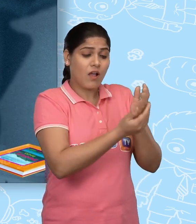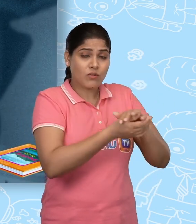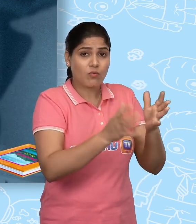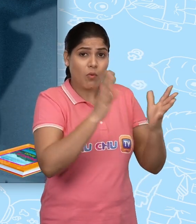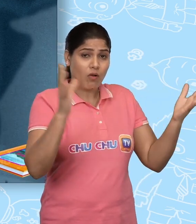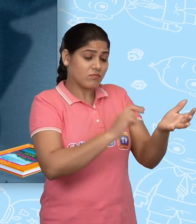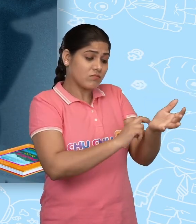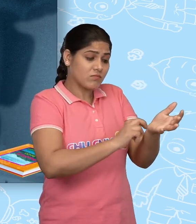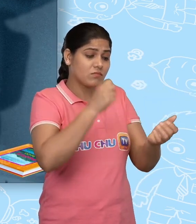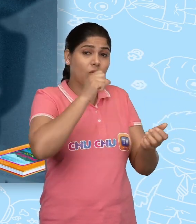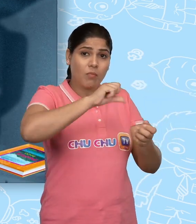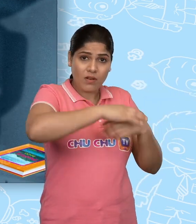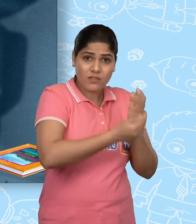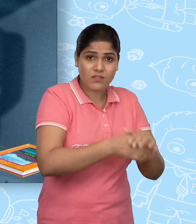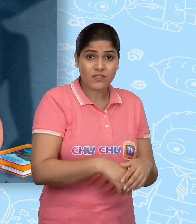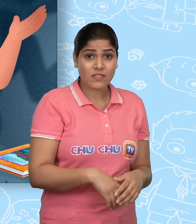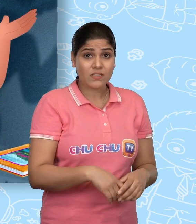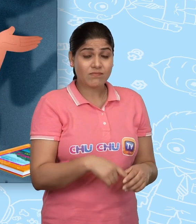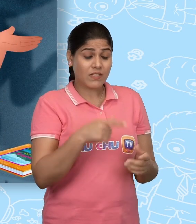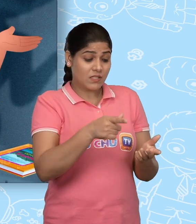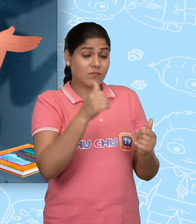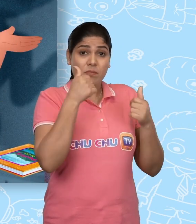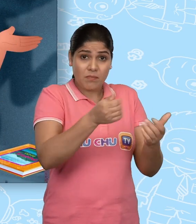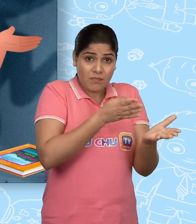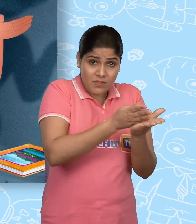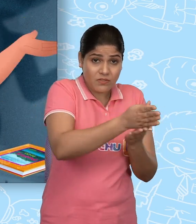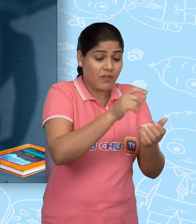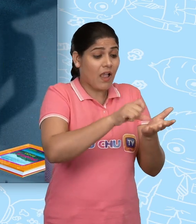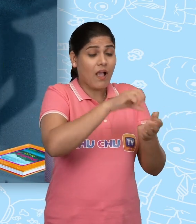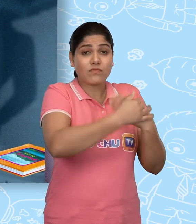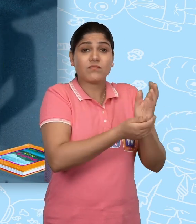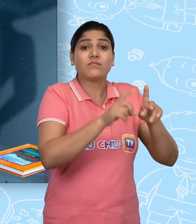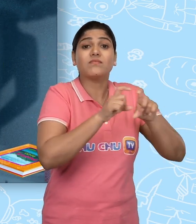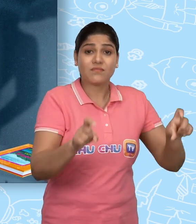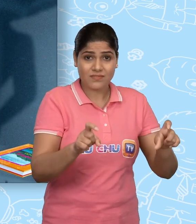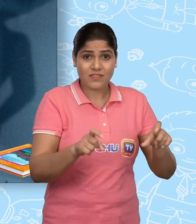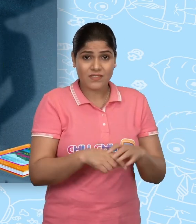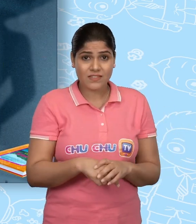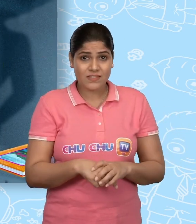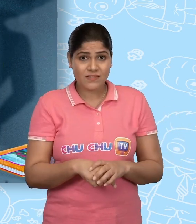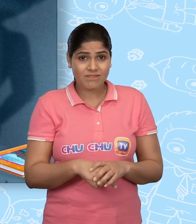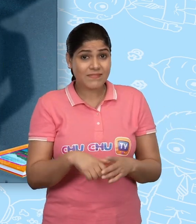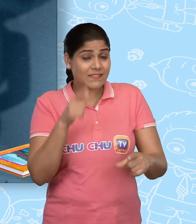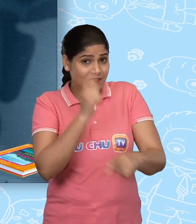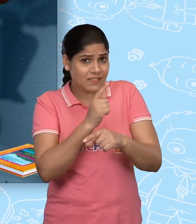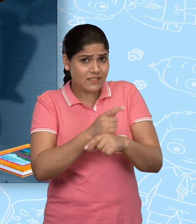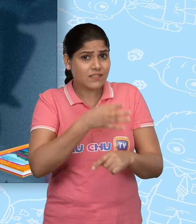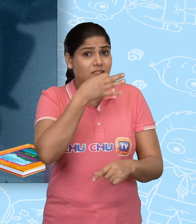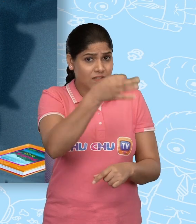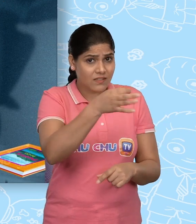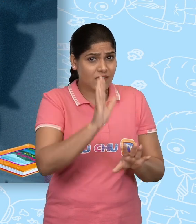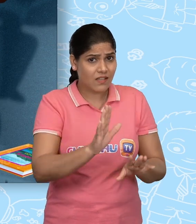जाकर अपने हाथ धो लो खूब सारे साबुन और पानी से। ये सबसे बढ़िया तरीका है हाथ साफ रखने का।